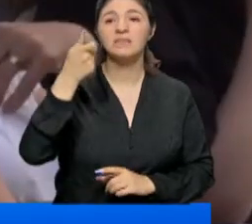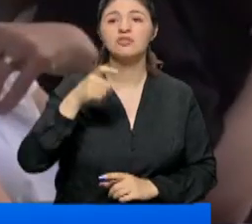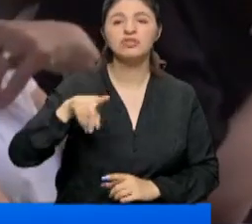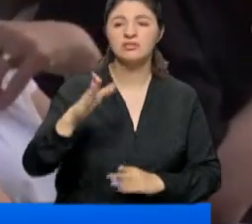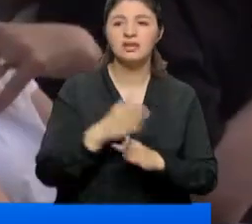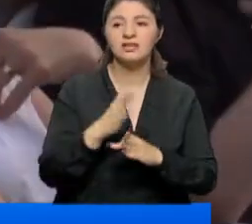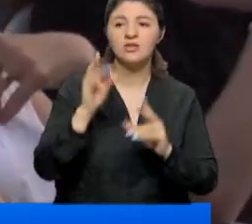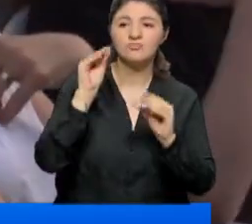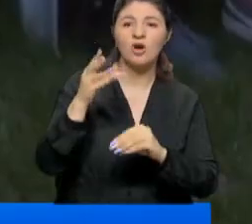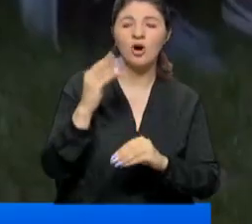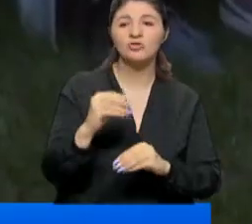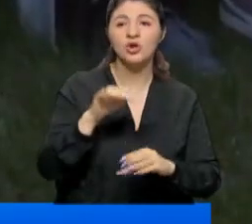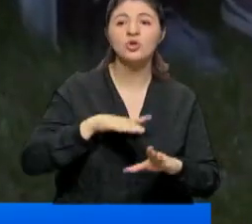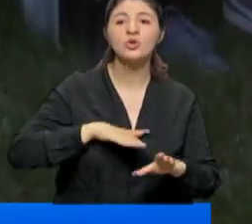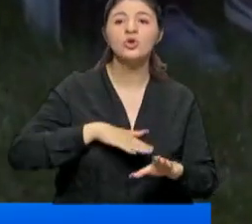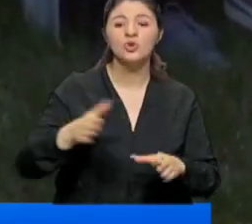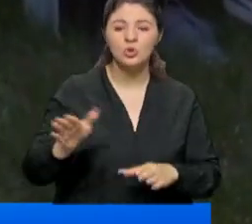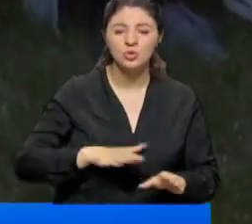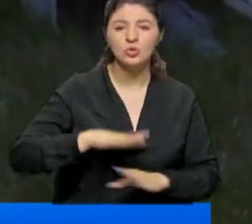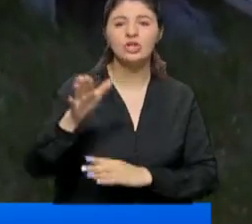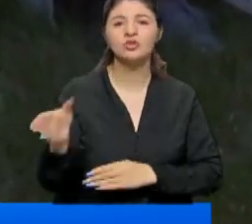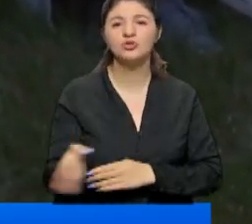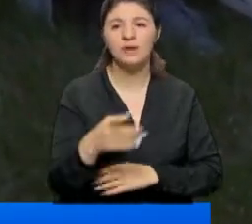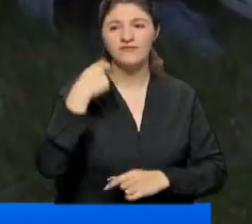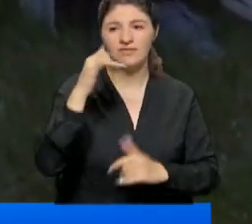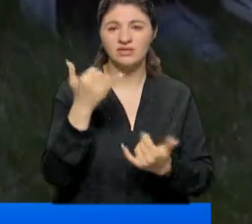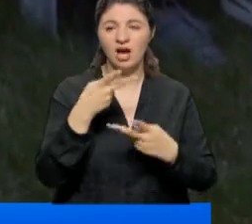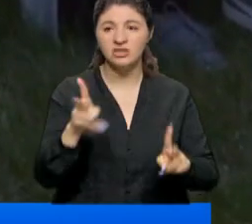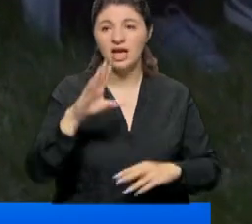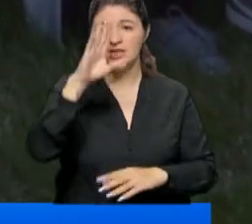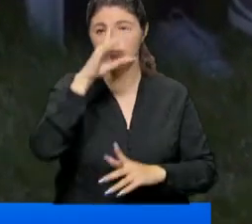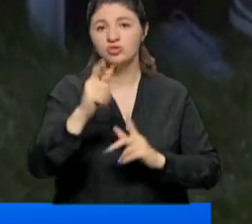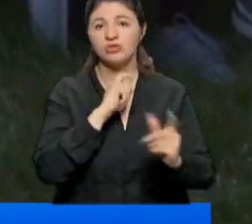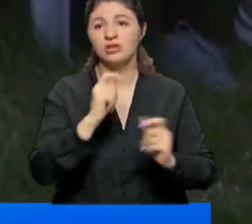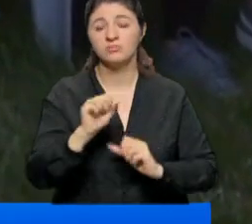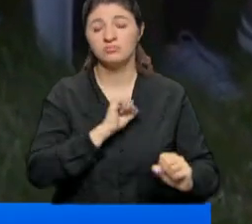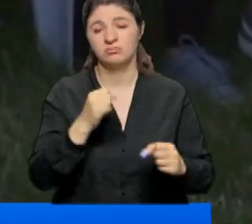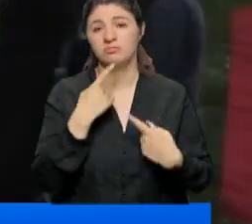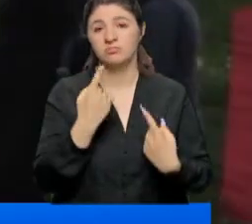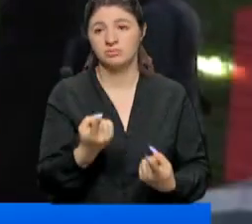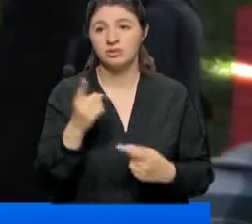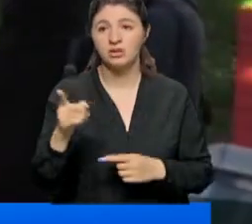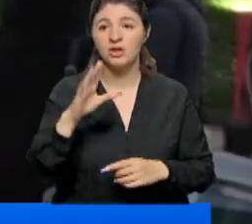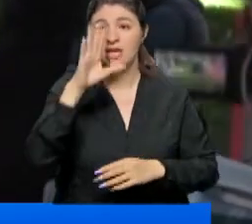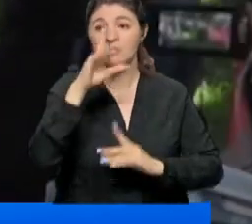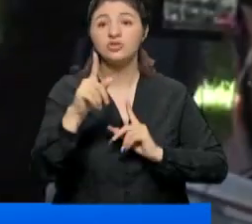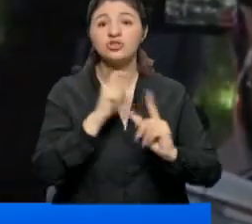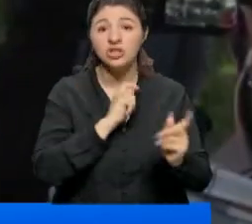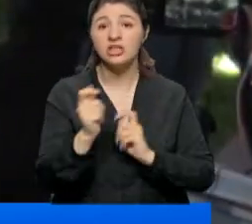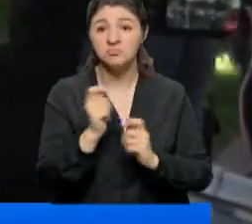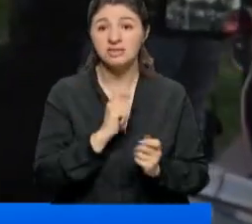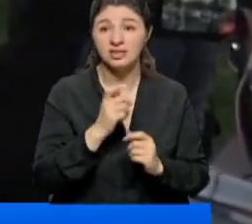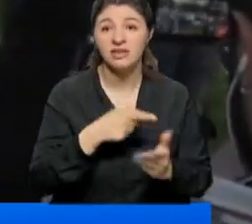sinemacıların eserlerinin yer alacağı uçan süpürge film Festivali'nin açılışında İstanbul sözleşmesi tepkisi de yükseltip İstanbul